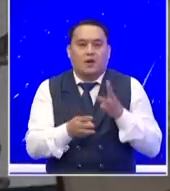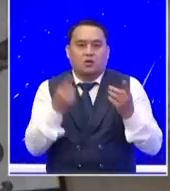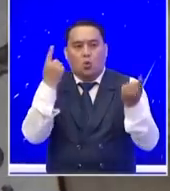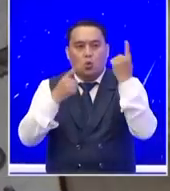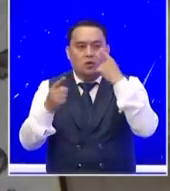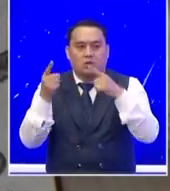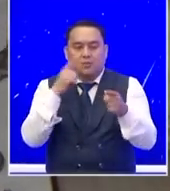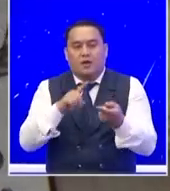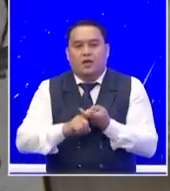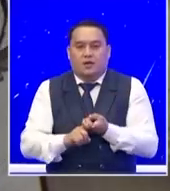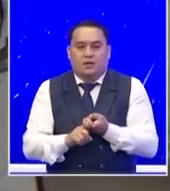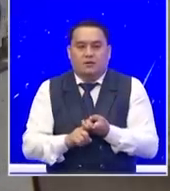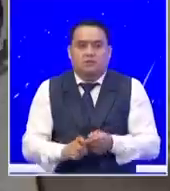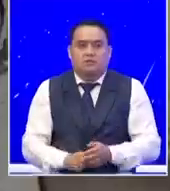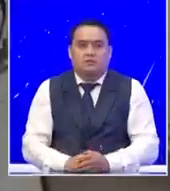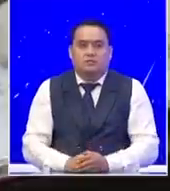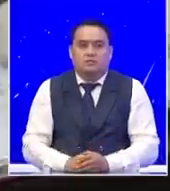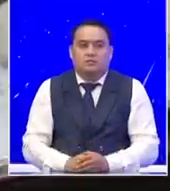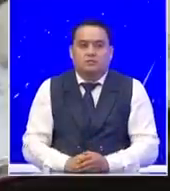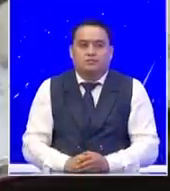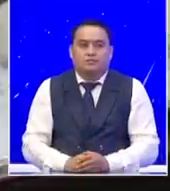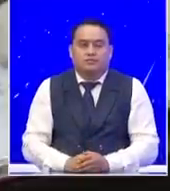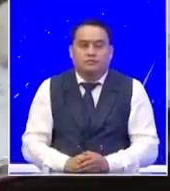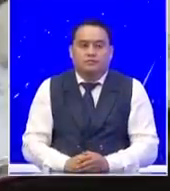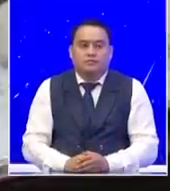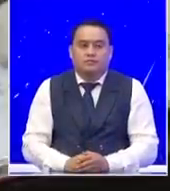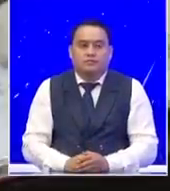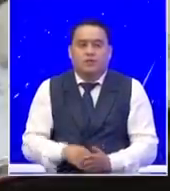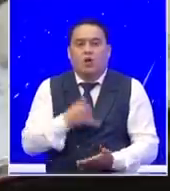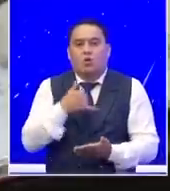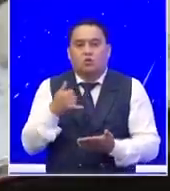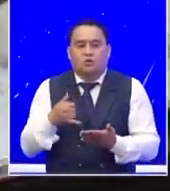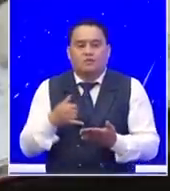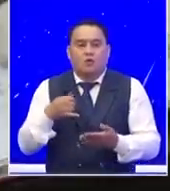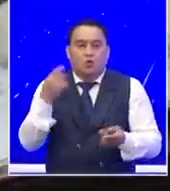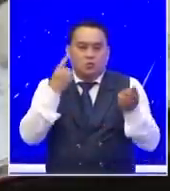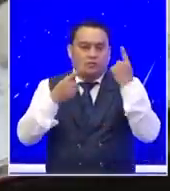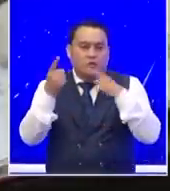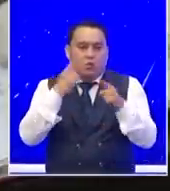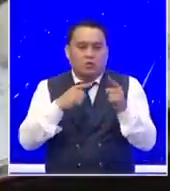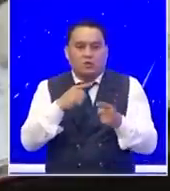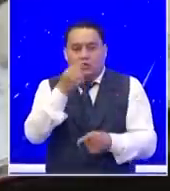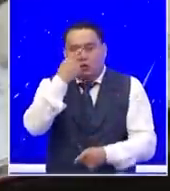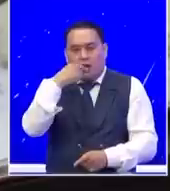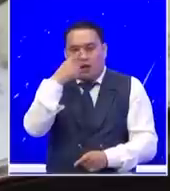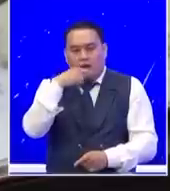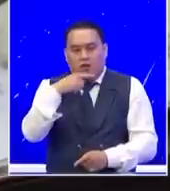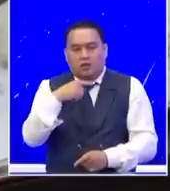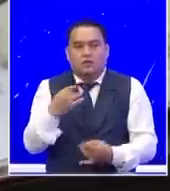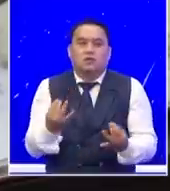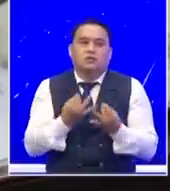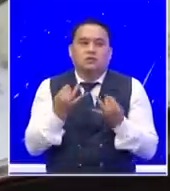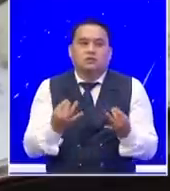қиялының ұшқырлығына байланысты дейді ол. Таиландтың художнигі Винслоу деген. Соған қарап өте